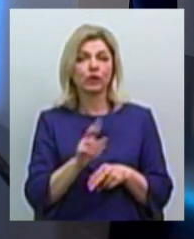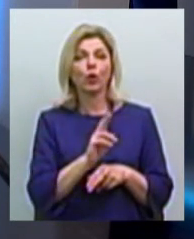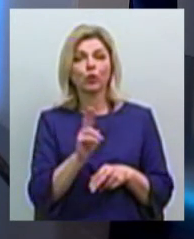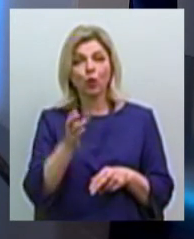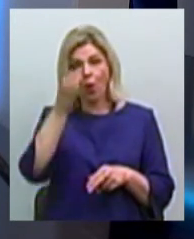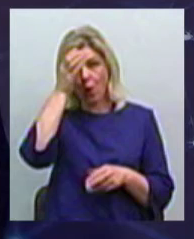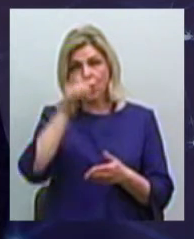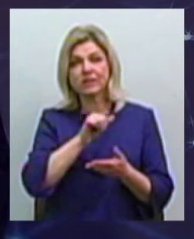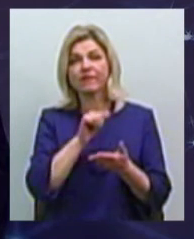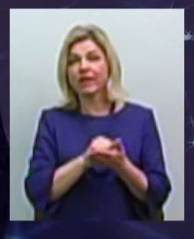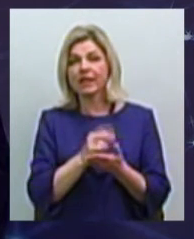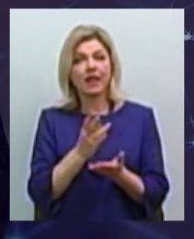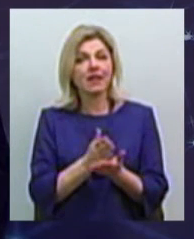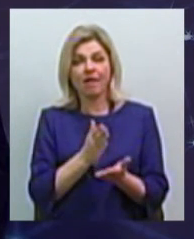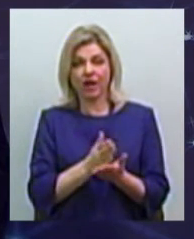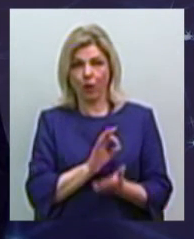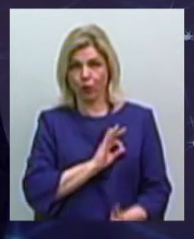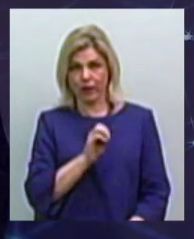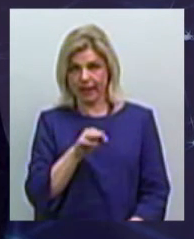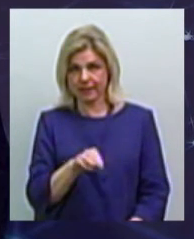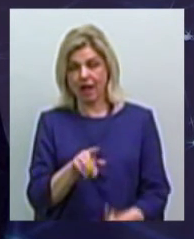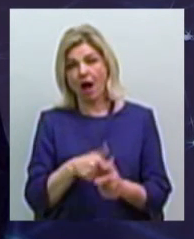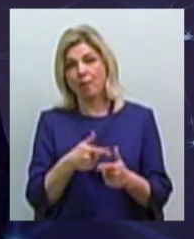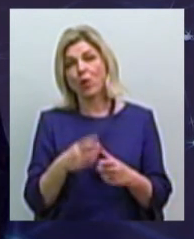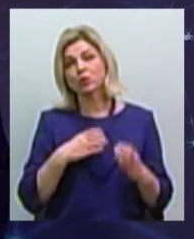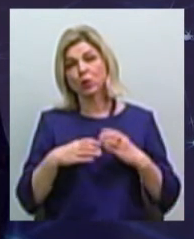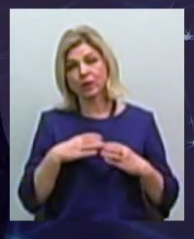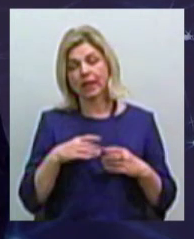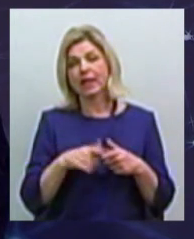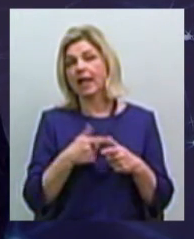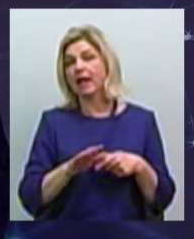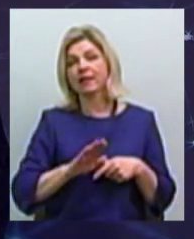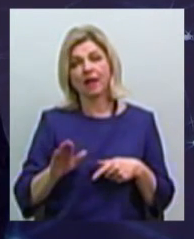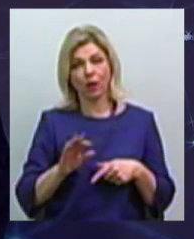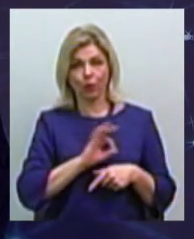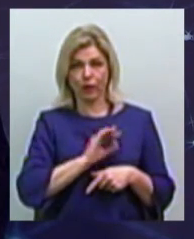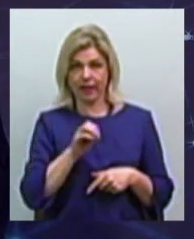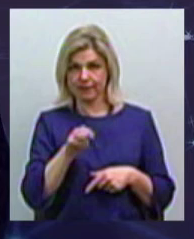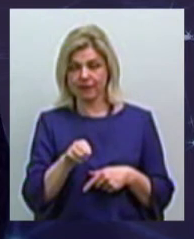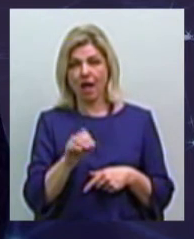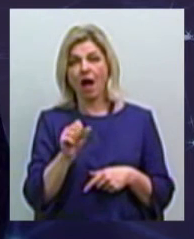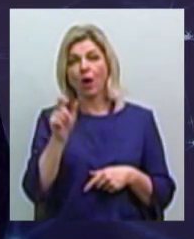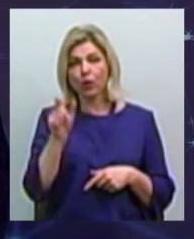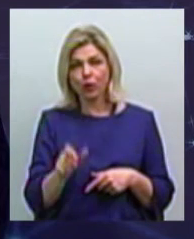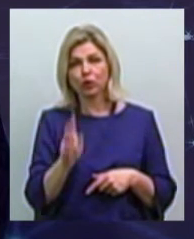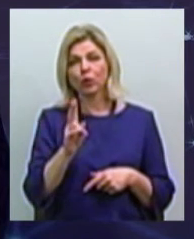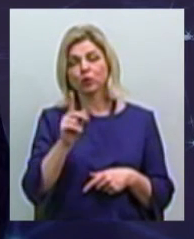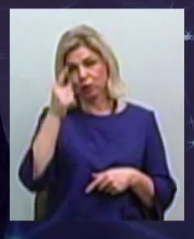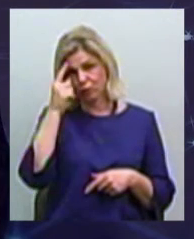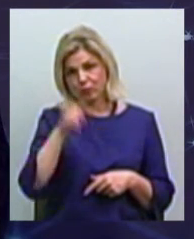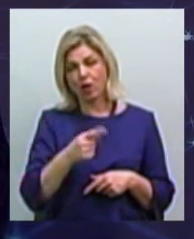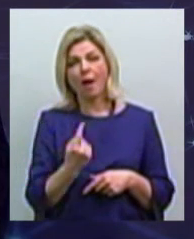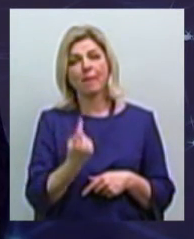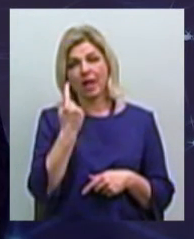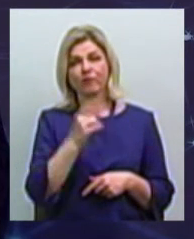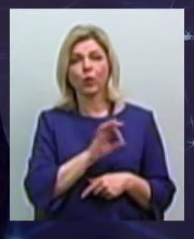освітою юристом, це або студент, юрист, або навіть взагалі не юрист, але людина, яка озброєна первинними юридичними